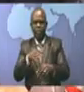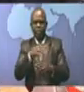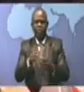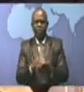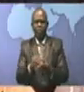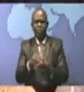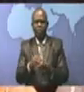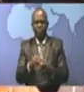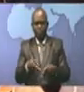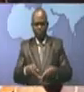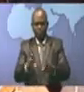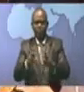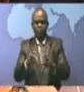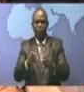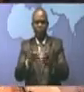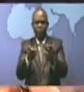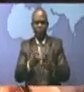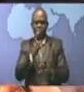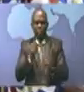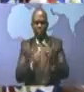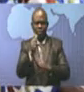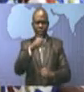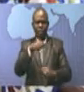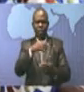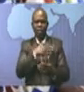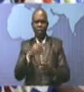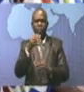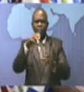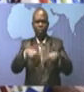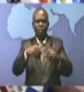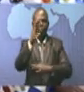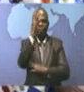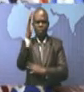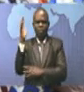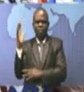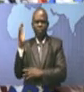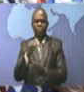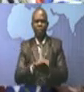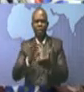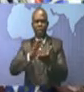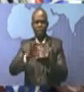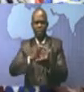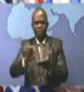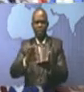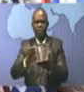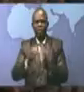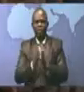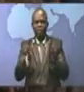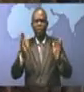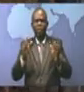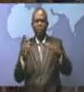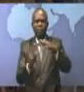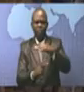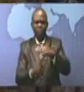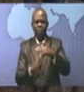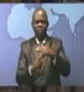de niveau et planter des arbres. Parlant à propos de l'agriculture, le secrétaire général adjoint du CNDD-FDD a appelé